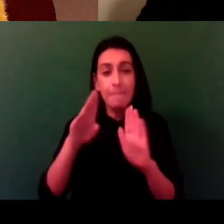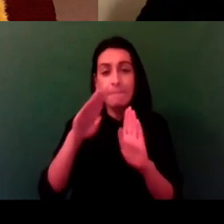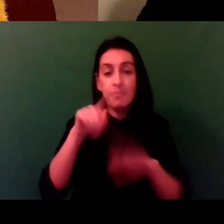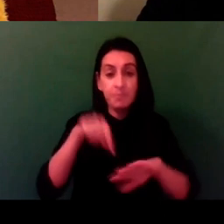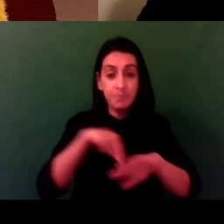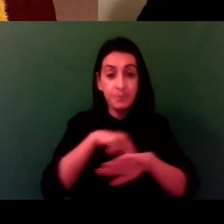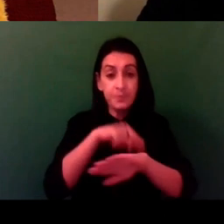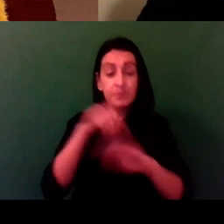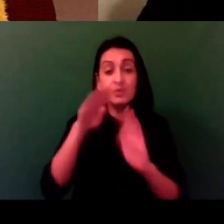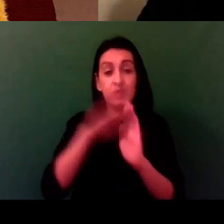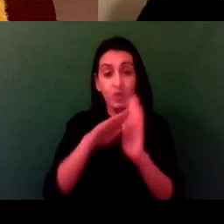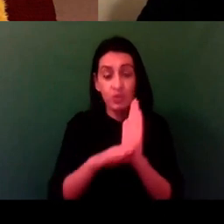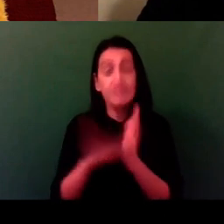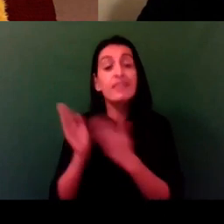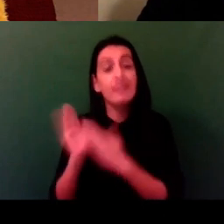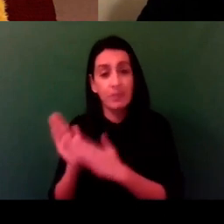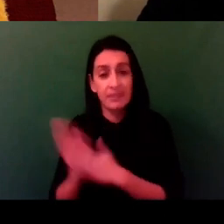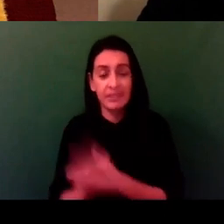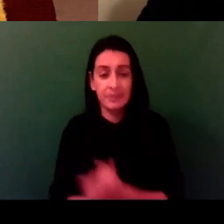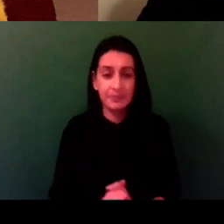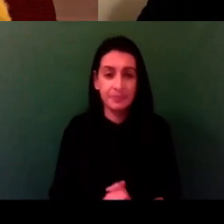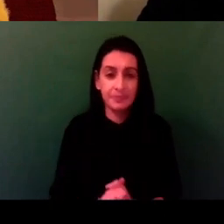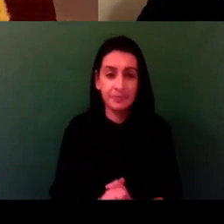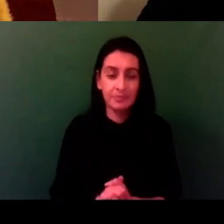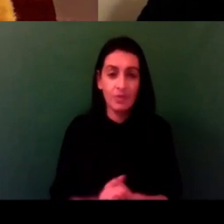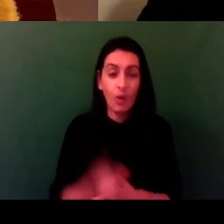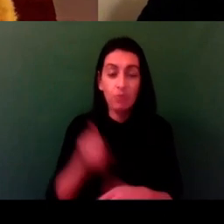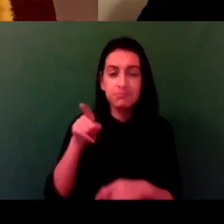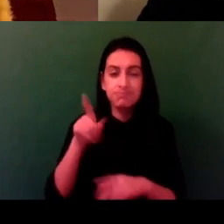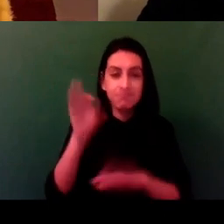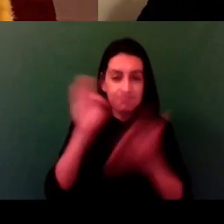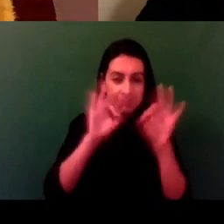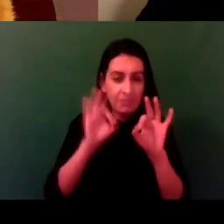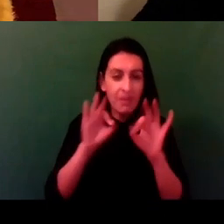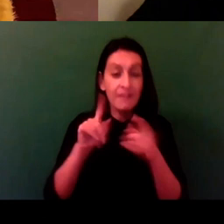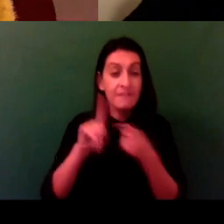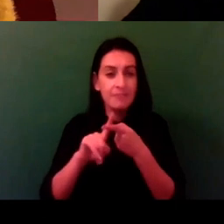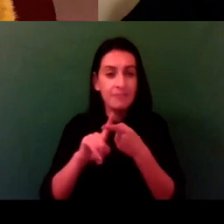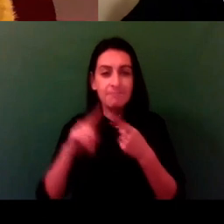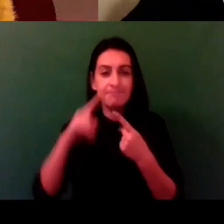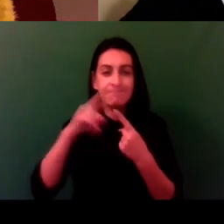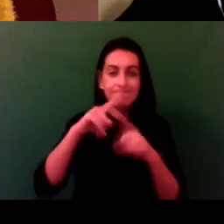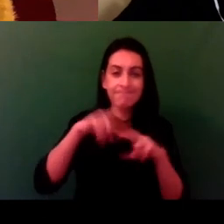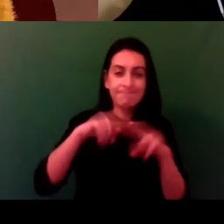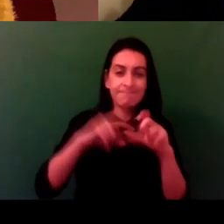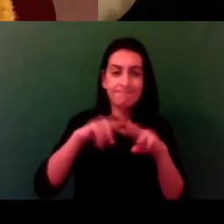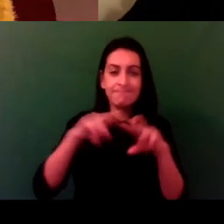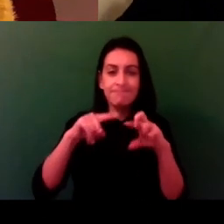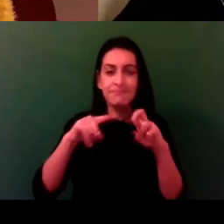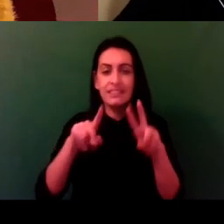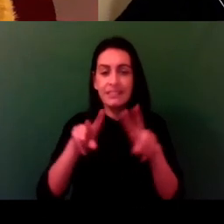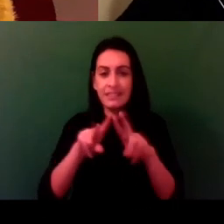konuda benim her zaman mimarlık ve tasarım pratiğiyle ilgili öykündüğüm diyeyim bu alanın dışından gelen biri